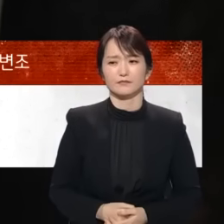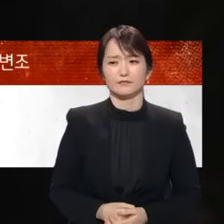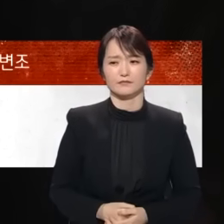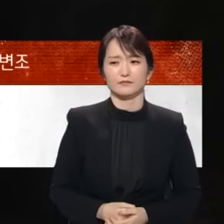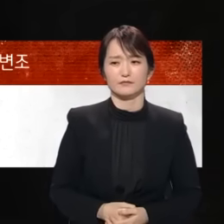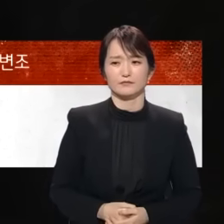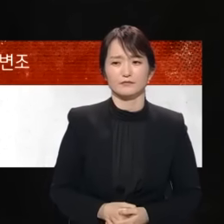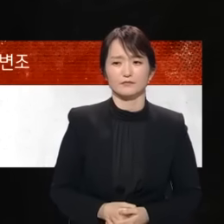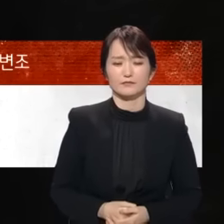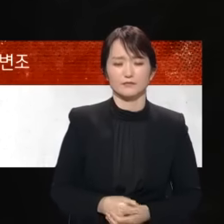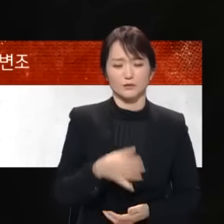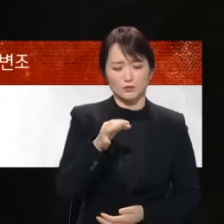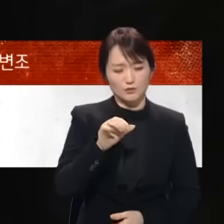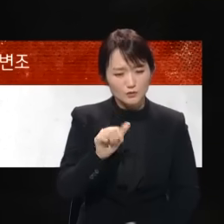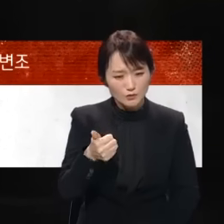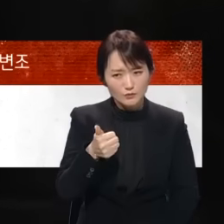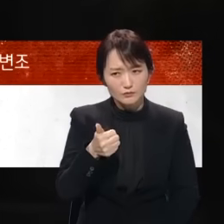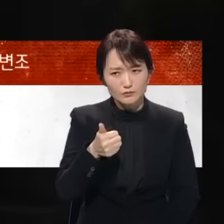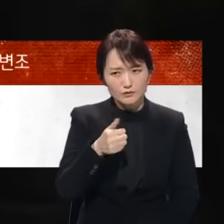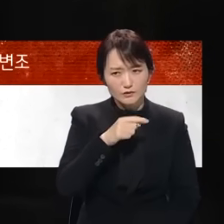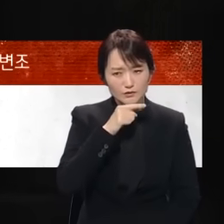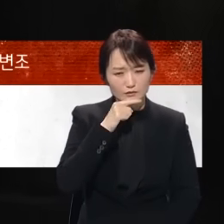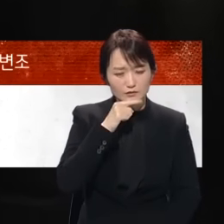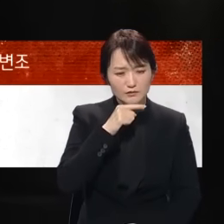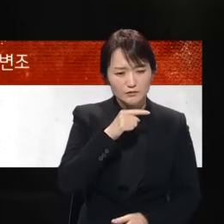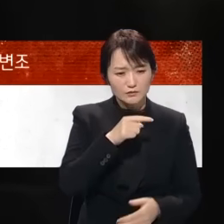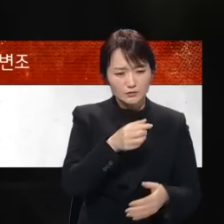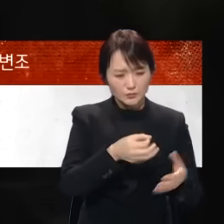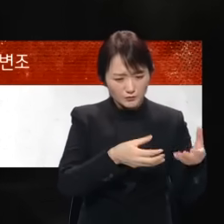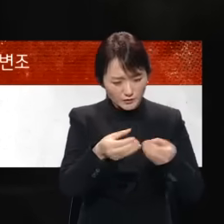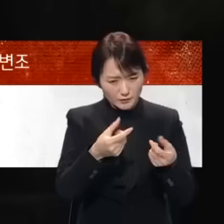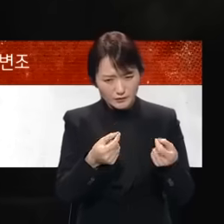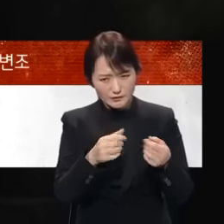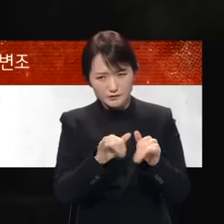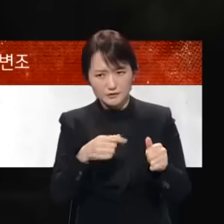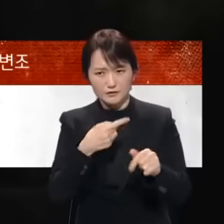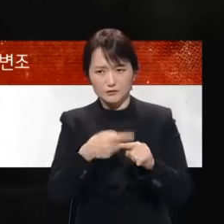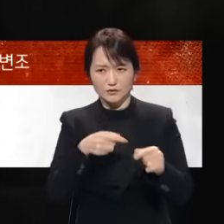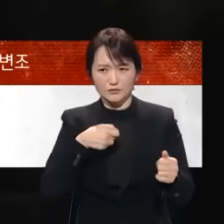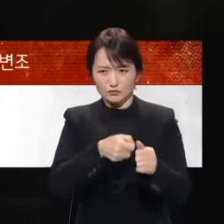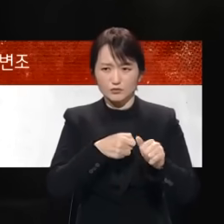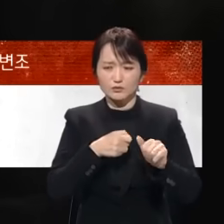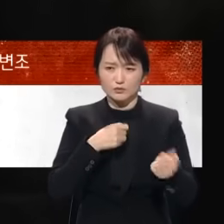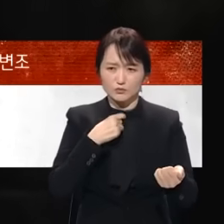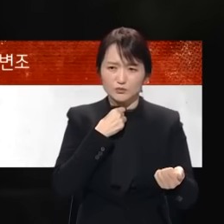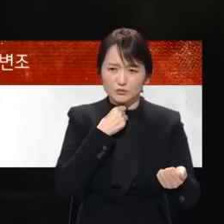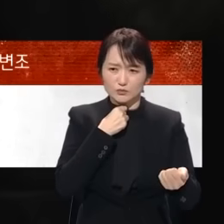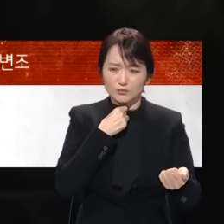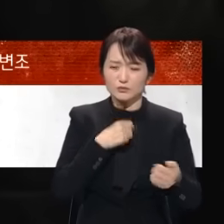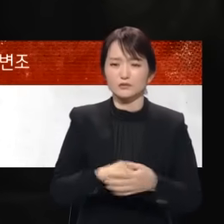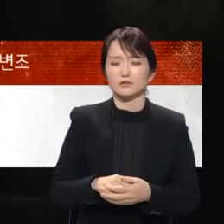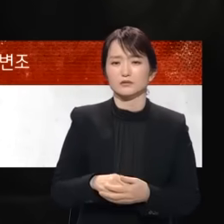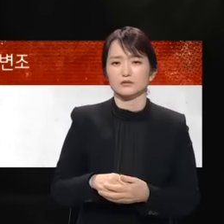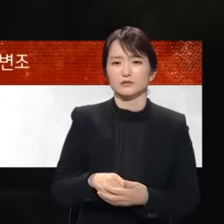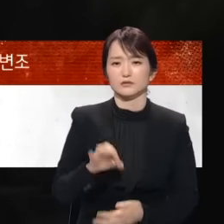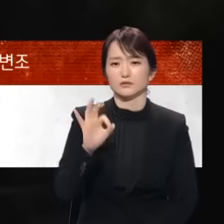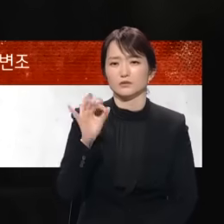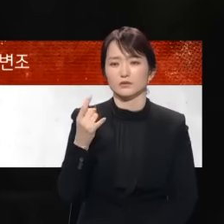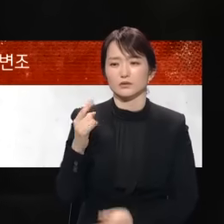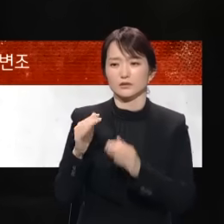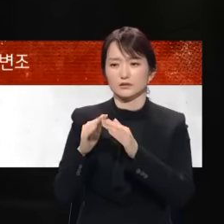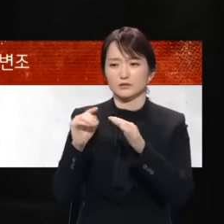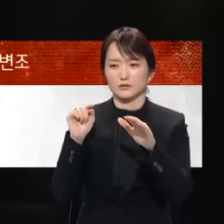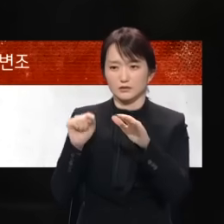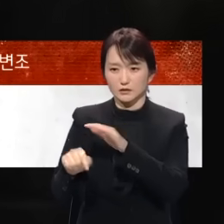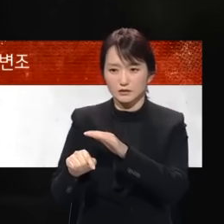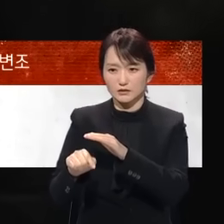사는 사채업자 그 사람 죽이고 싶었습니다 마지막으로 내가 집에 한번 들렸다가 모래 자수하고 그랬는데